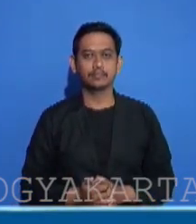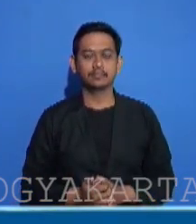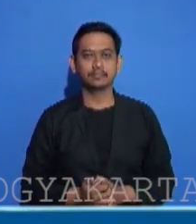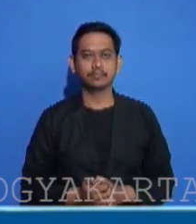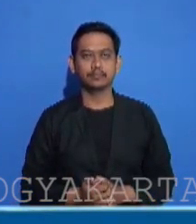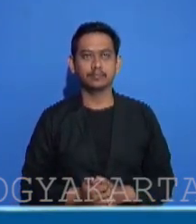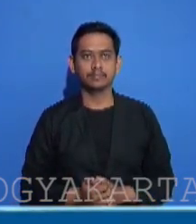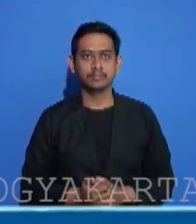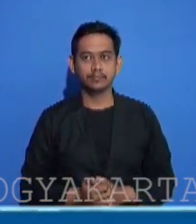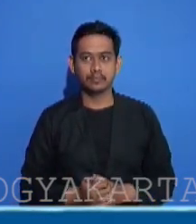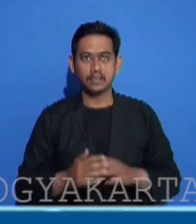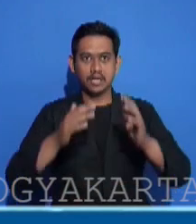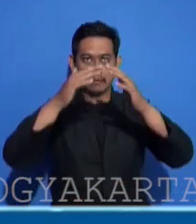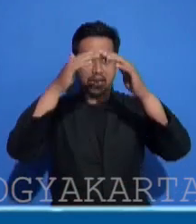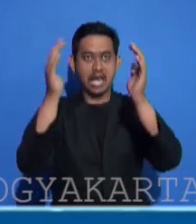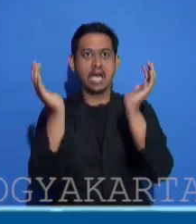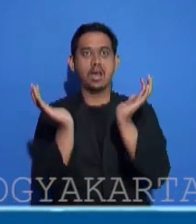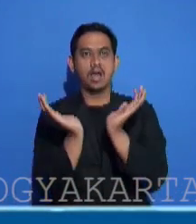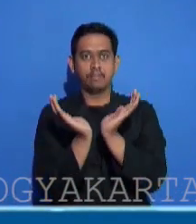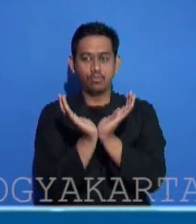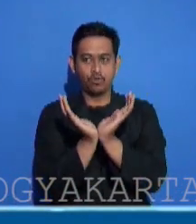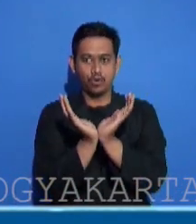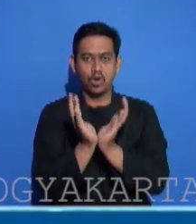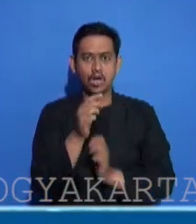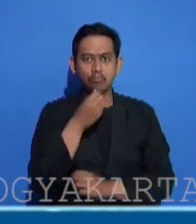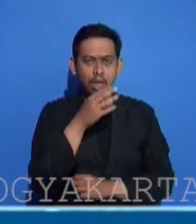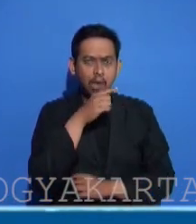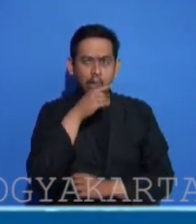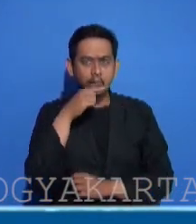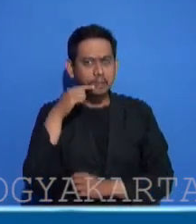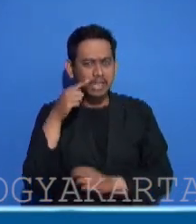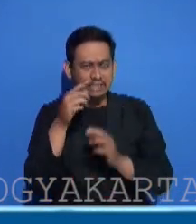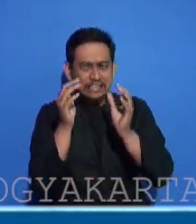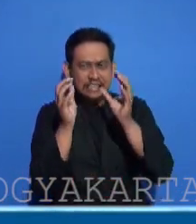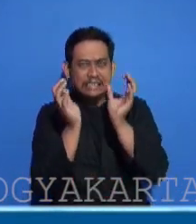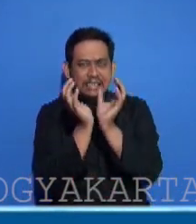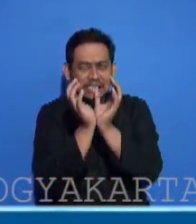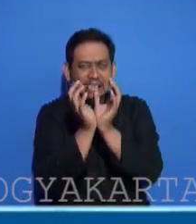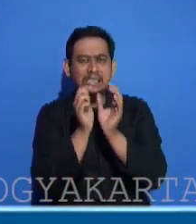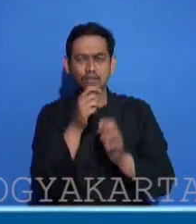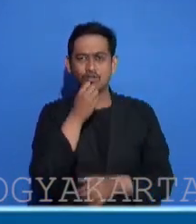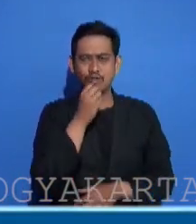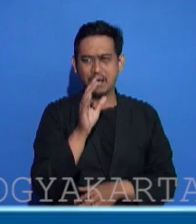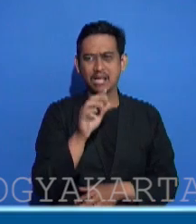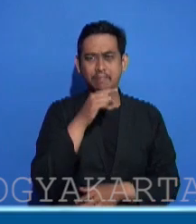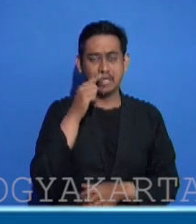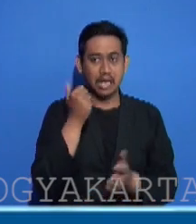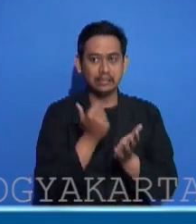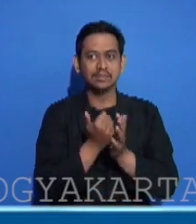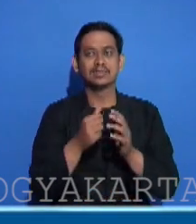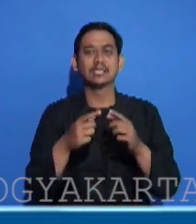si waluh kabuja ABRI warung ingkang yang meniko asali pun saking Jepang